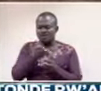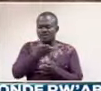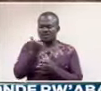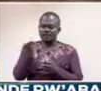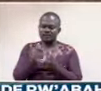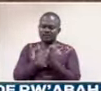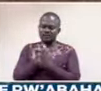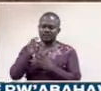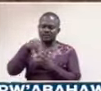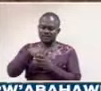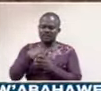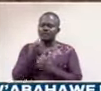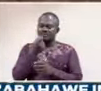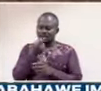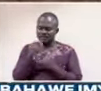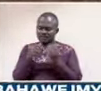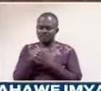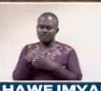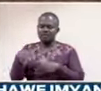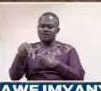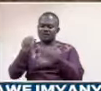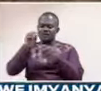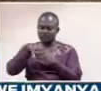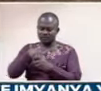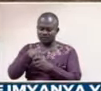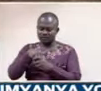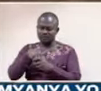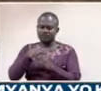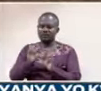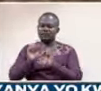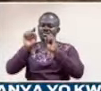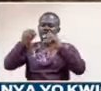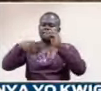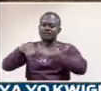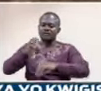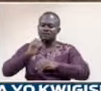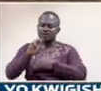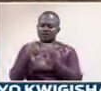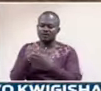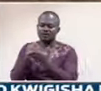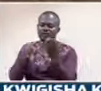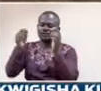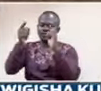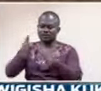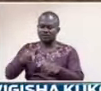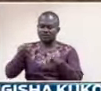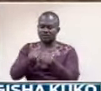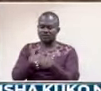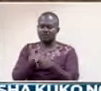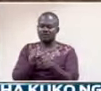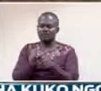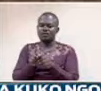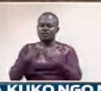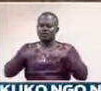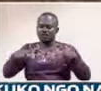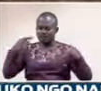igishoro washyizemo, imiti, amafumbire washyizemo, wajyana ku isoko cyangwa baza nko kugere ku murima, ukumva